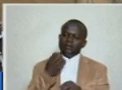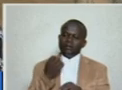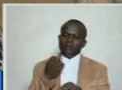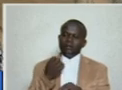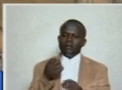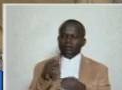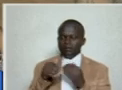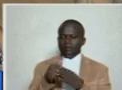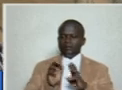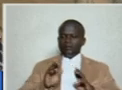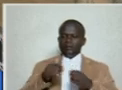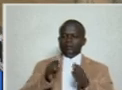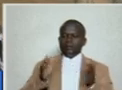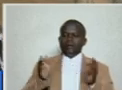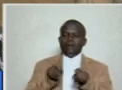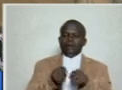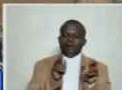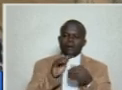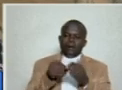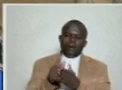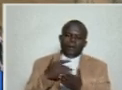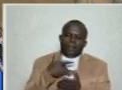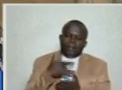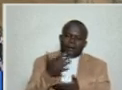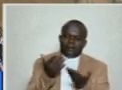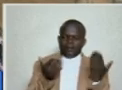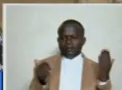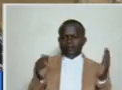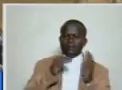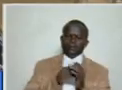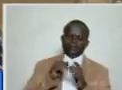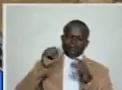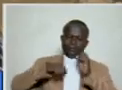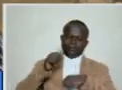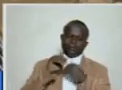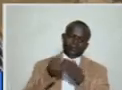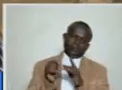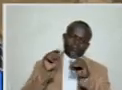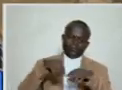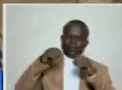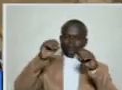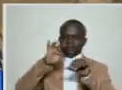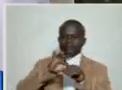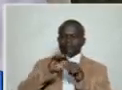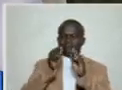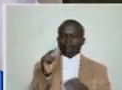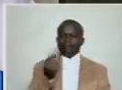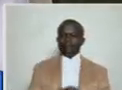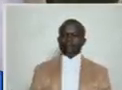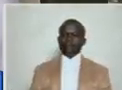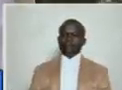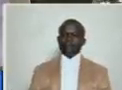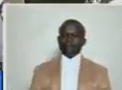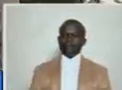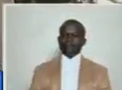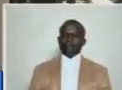imiryango iba ifunguye nk'uko n'ubundi bisanzwe. Abazumva bakongera kuza bagapiganwa bazazapiganwe dutoremo umuntu.